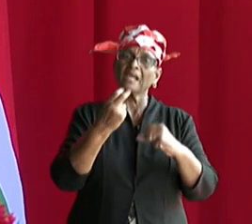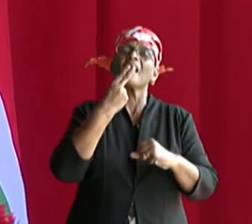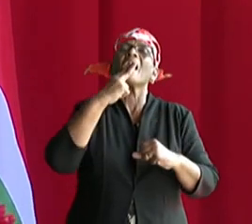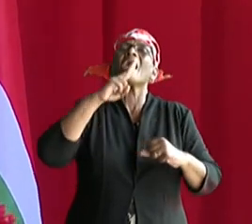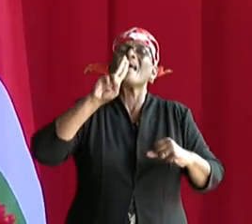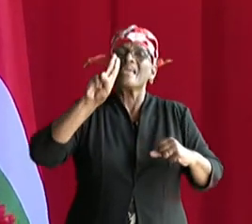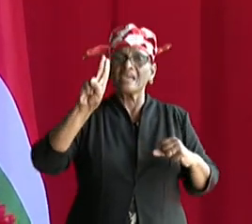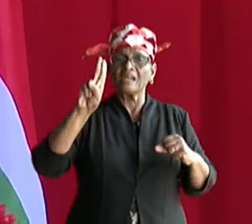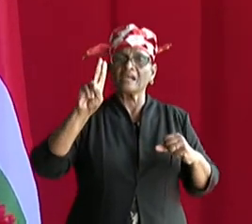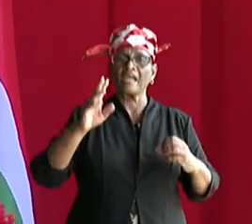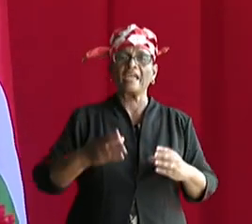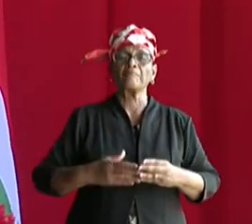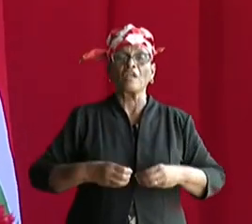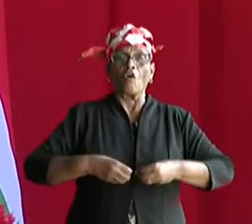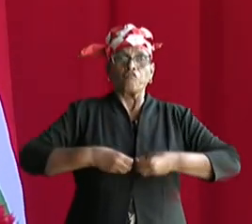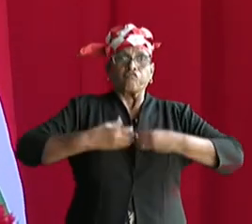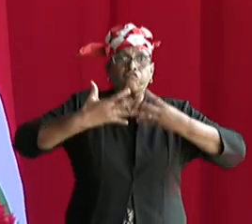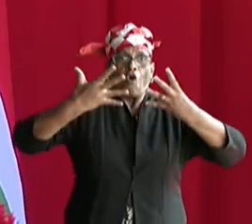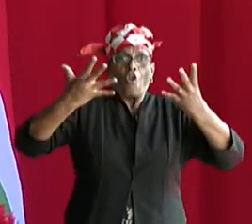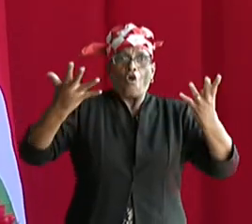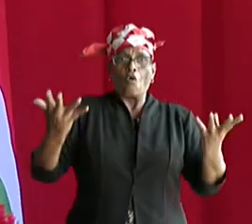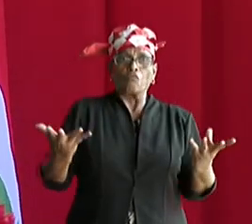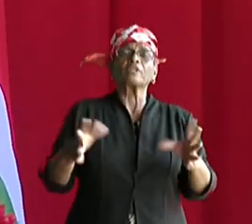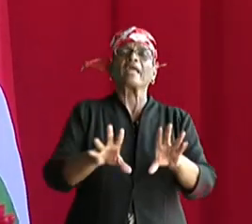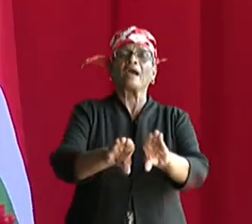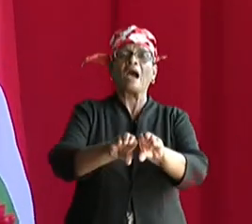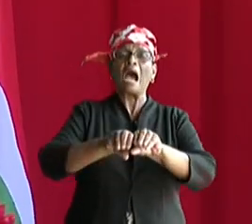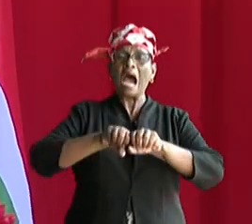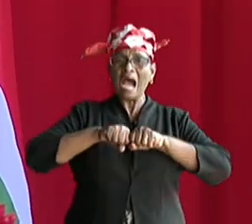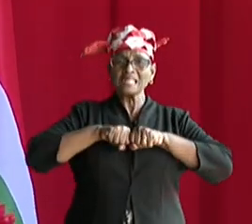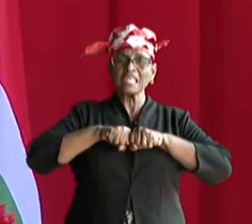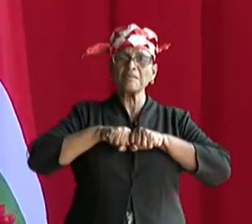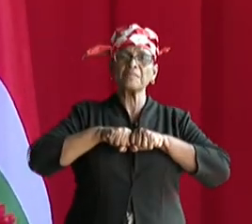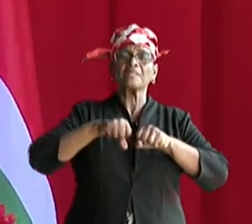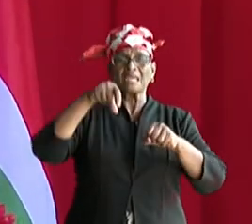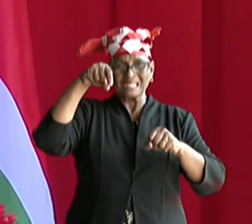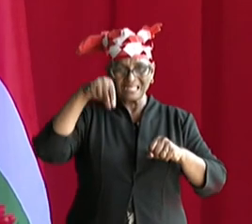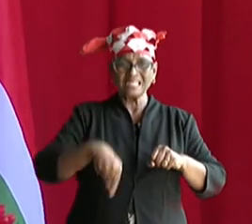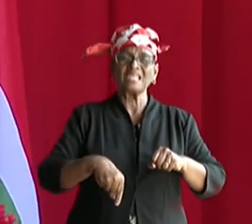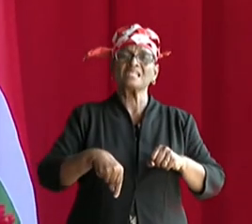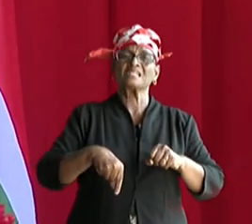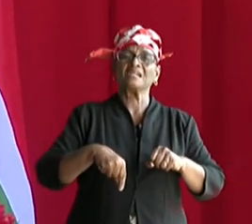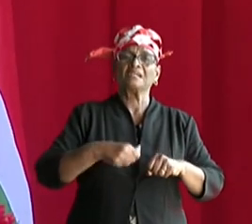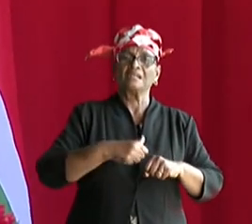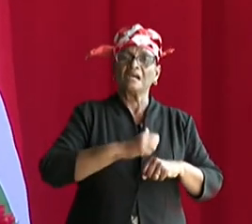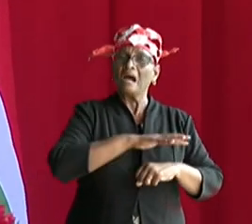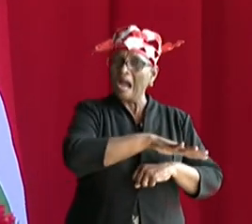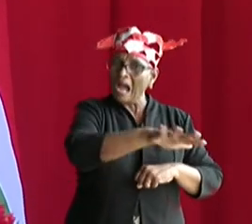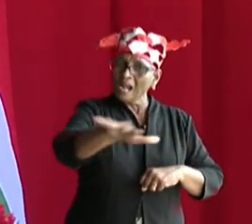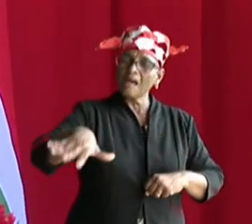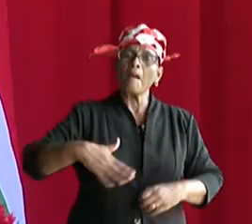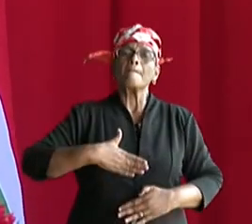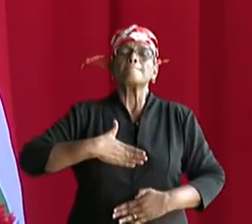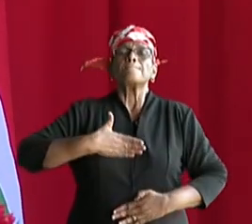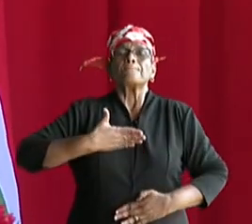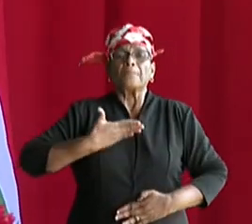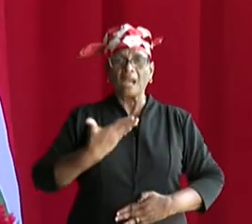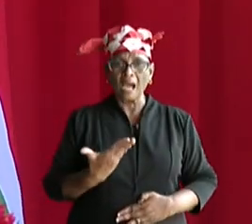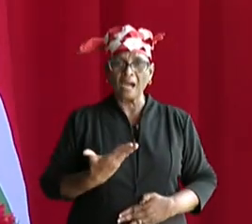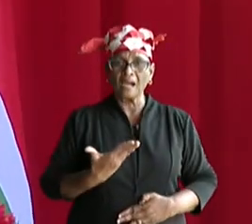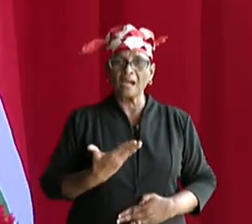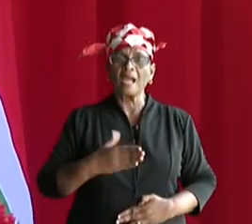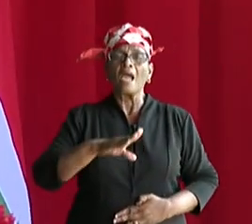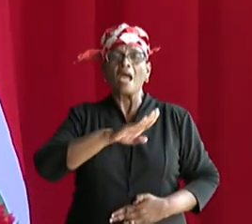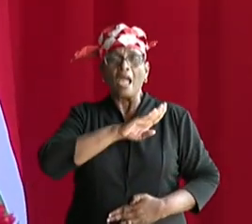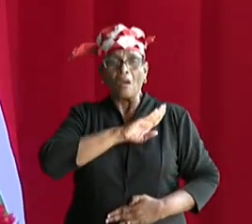volle overtuiging aanvaarden en deze in ons aller belang eveneens met